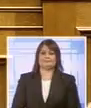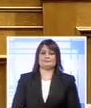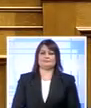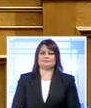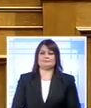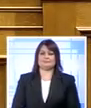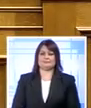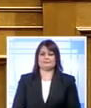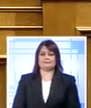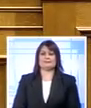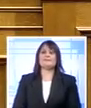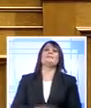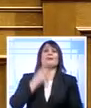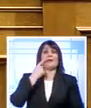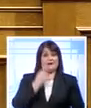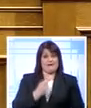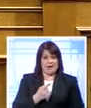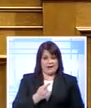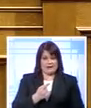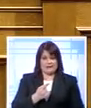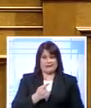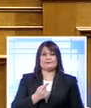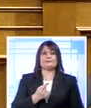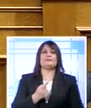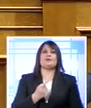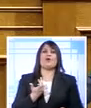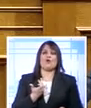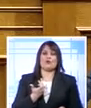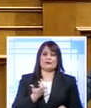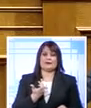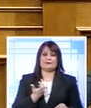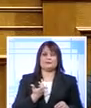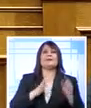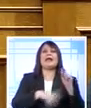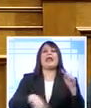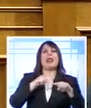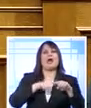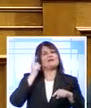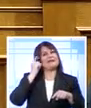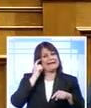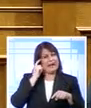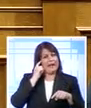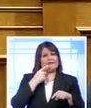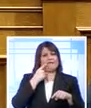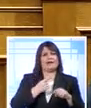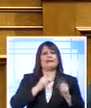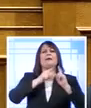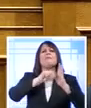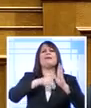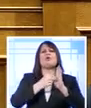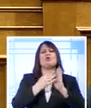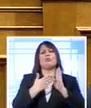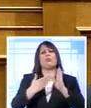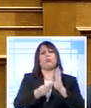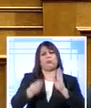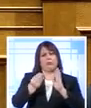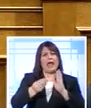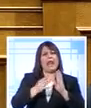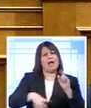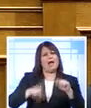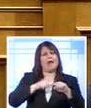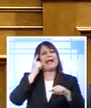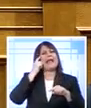το κόμμα του Μνημονίου από ό,τι φαίνεται διευρύνεται, όμως ο λαός έχει καταλάβει το παιχνίδι που παίζεται. Και